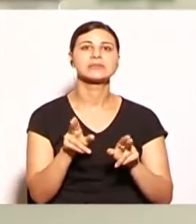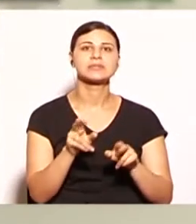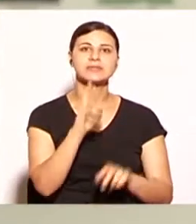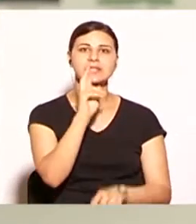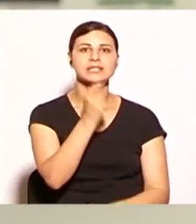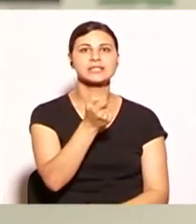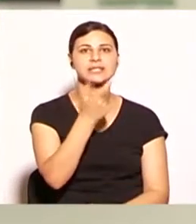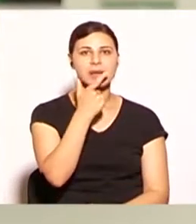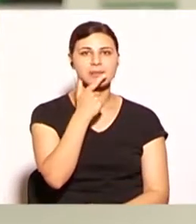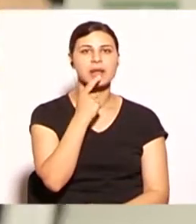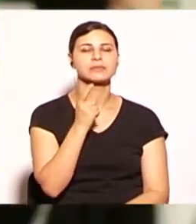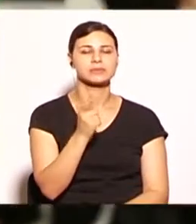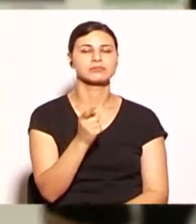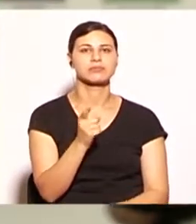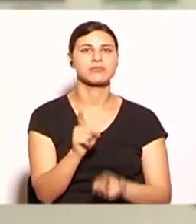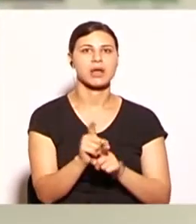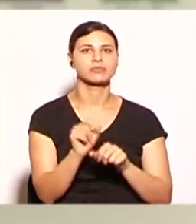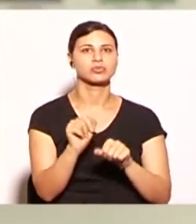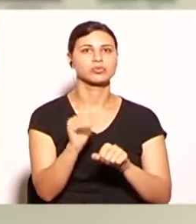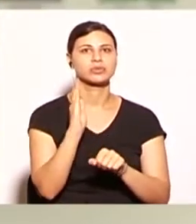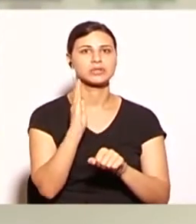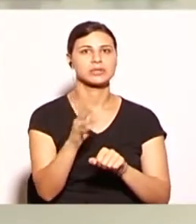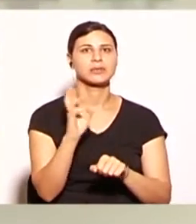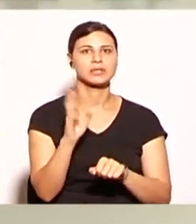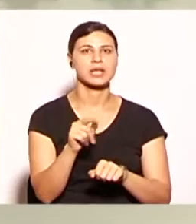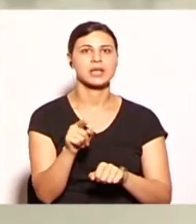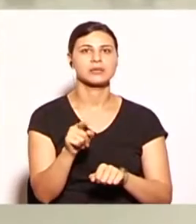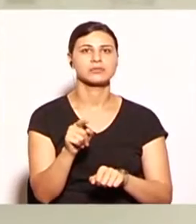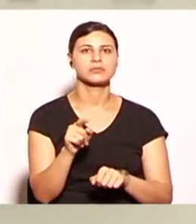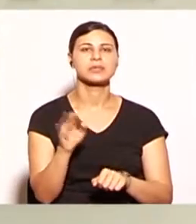მიმართ რეზისტენტული ხდება და შესაბამისად